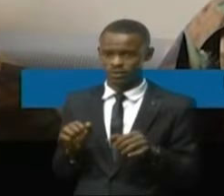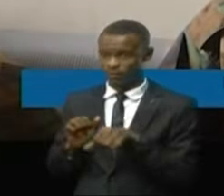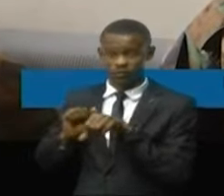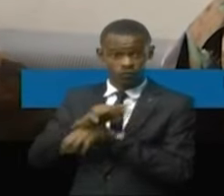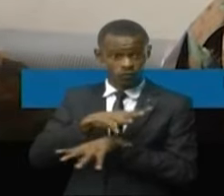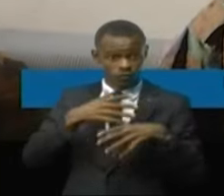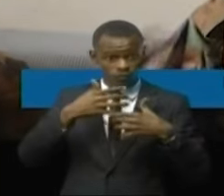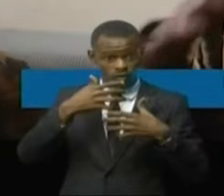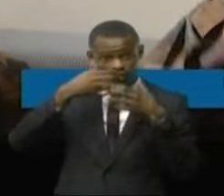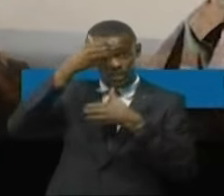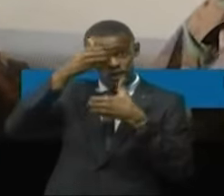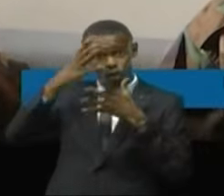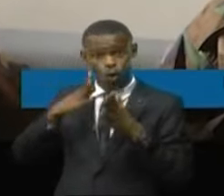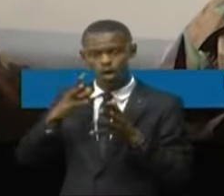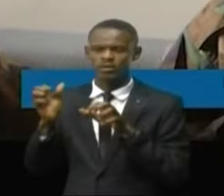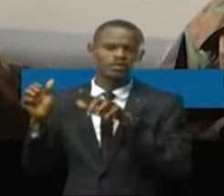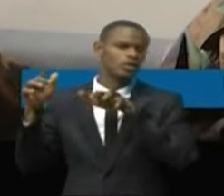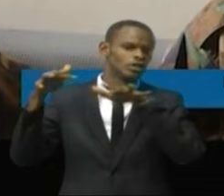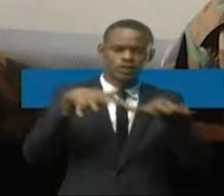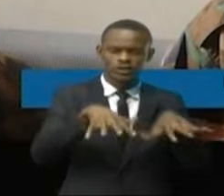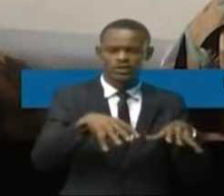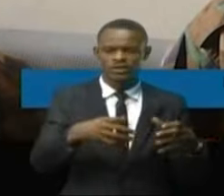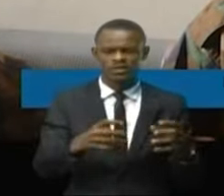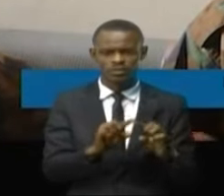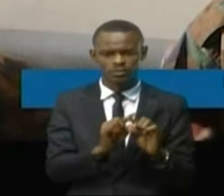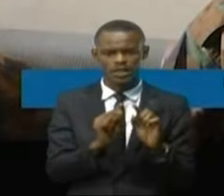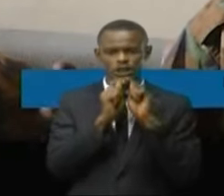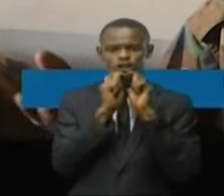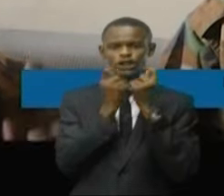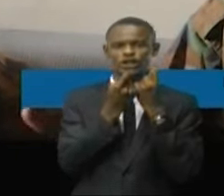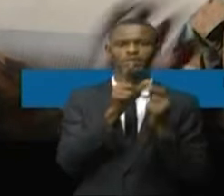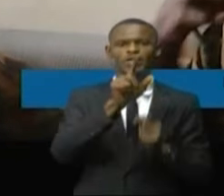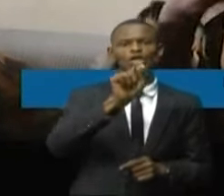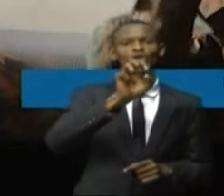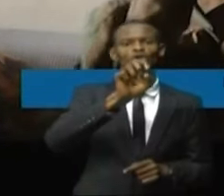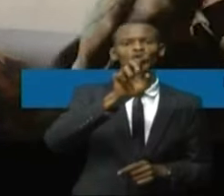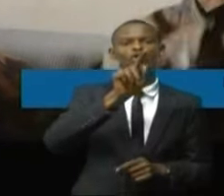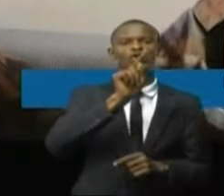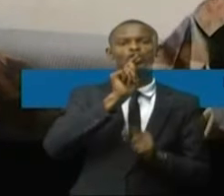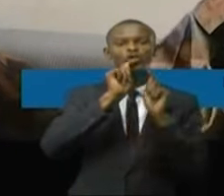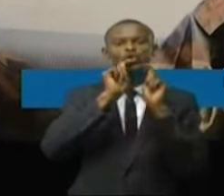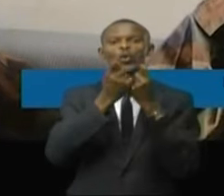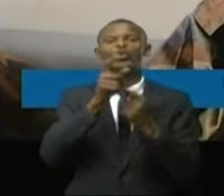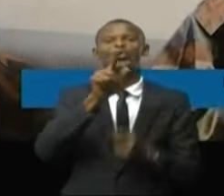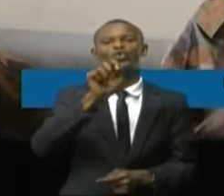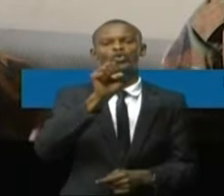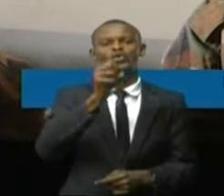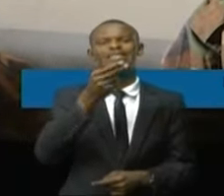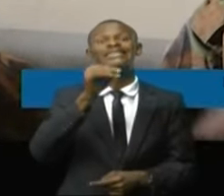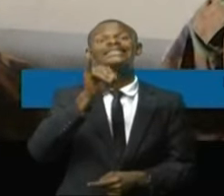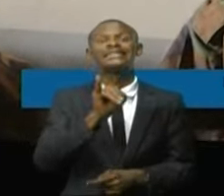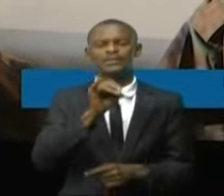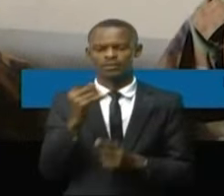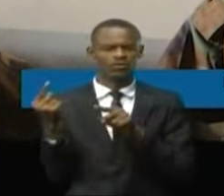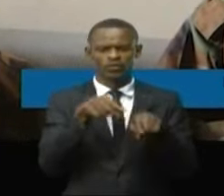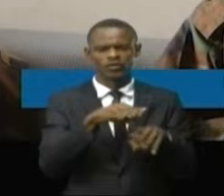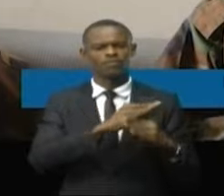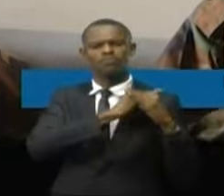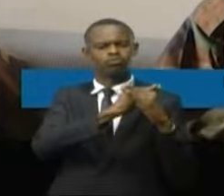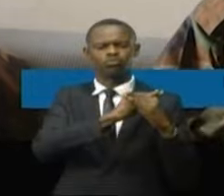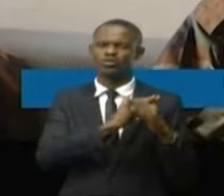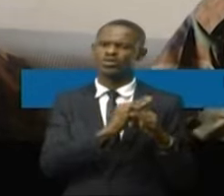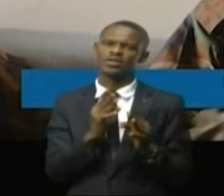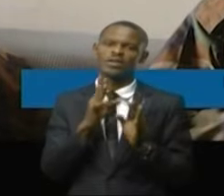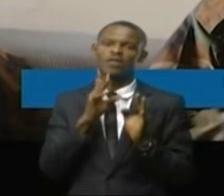qui seraient marginalisés en RDC. Cela n'est que mensonge, car le pillage des minerais est la vraie raison de